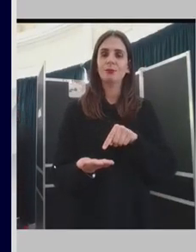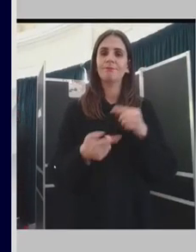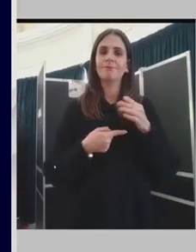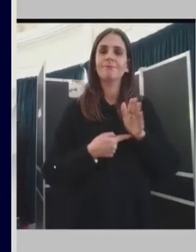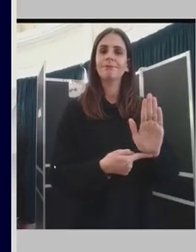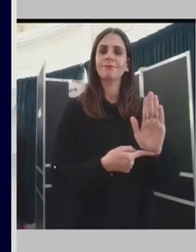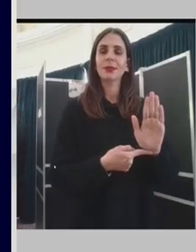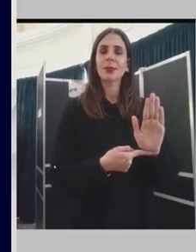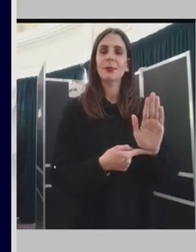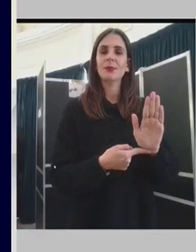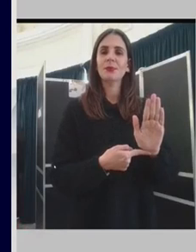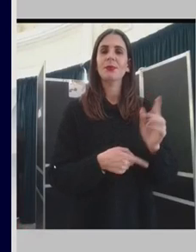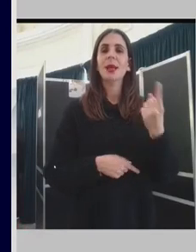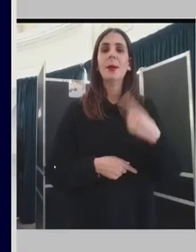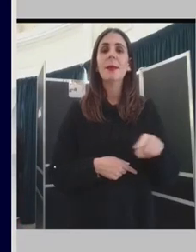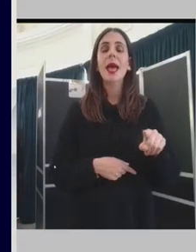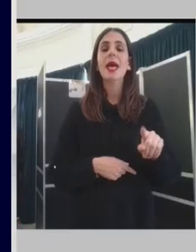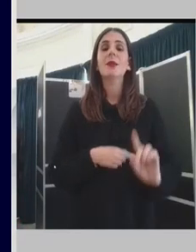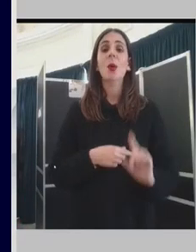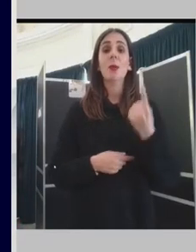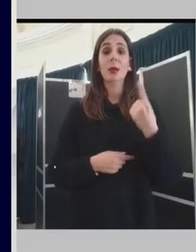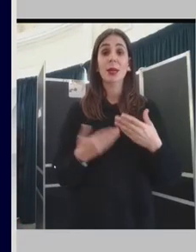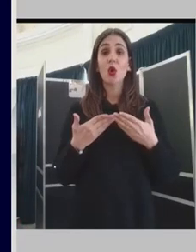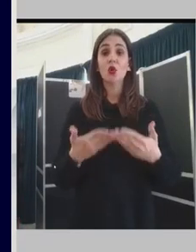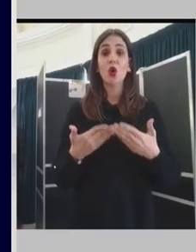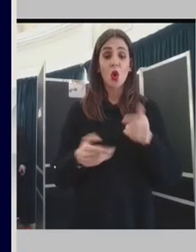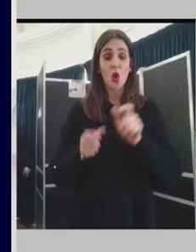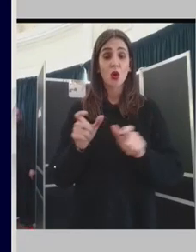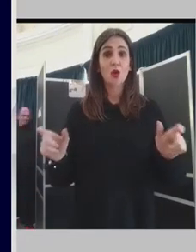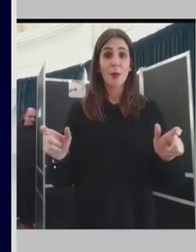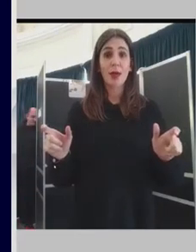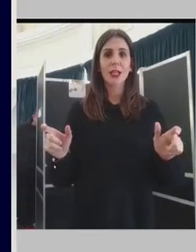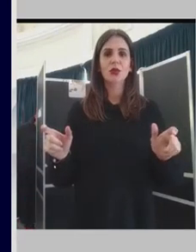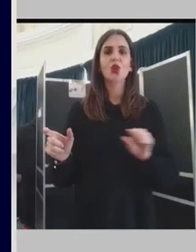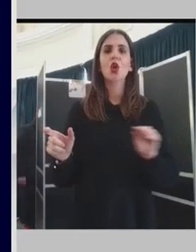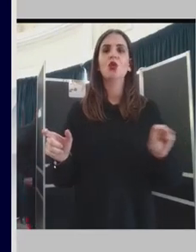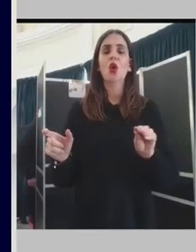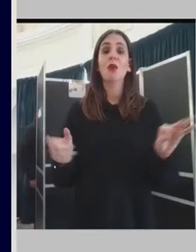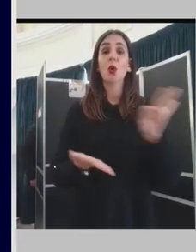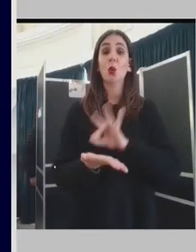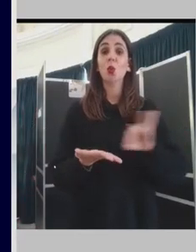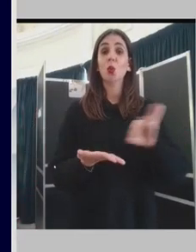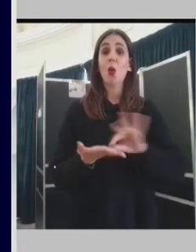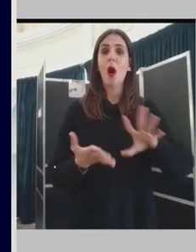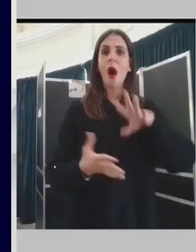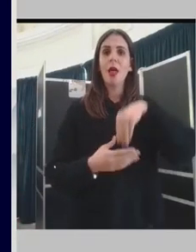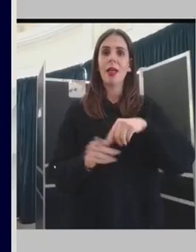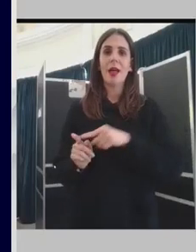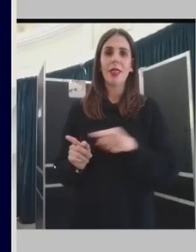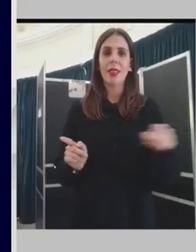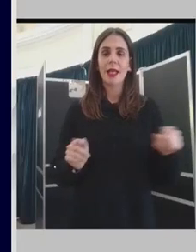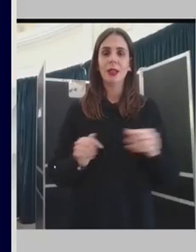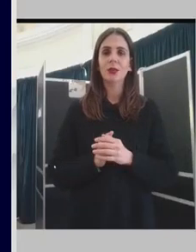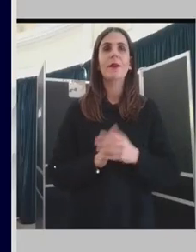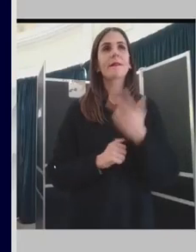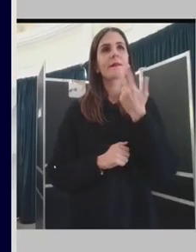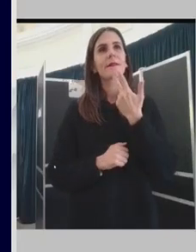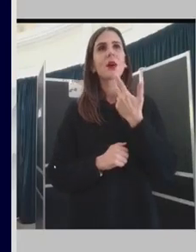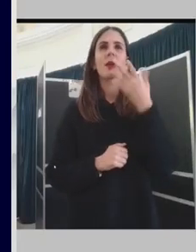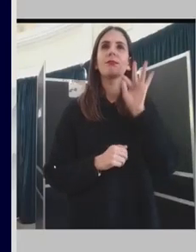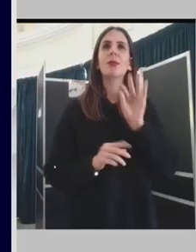la diffusione del primo soccorso all'interno delle scuole, quindi per cominciare a sensibilizzare